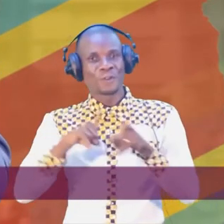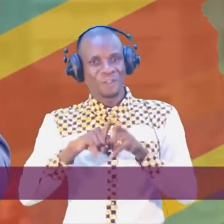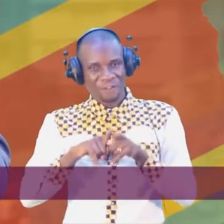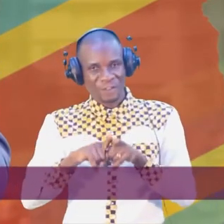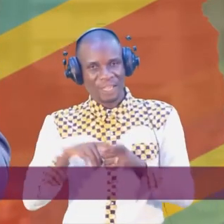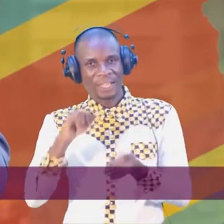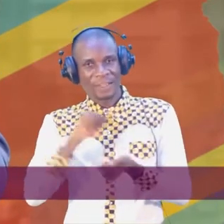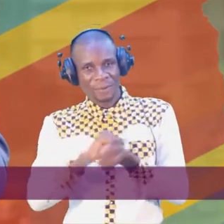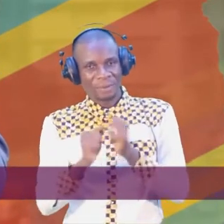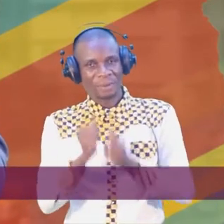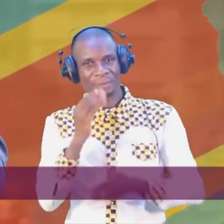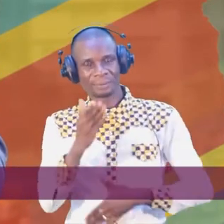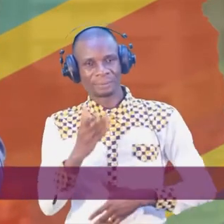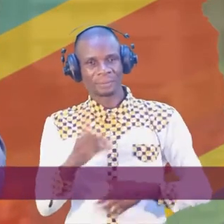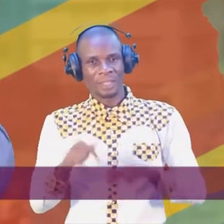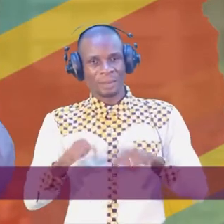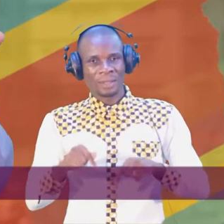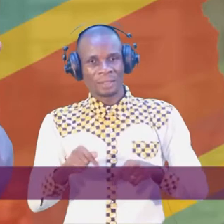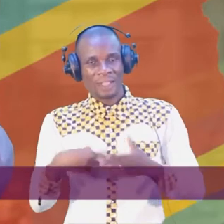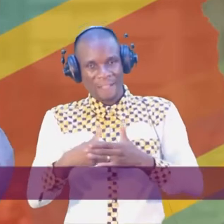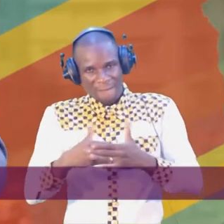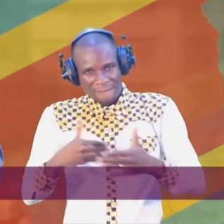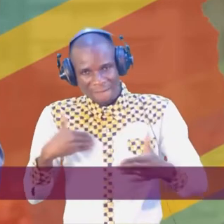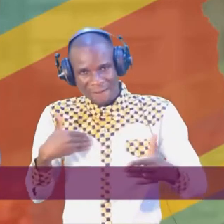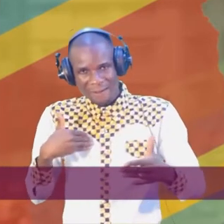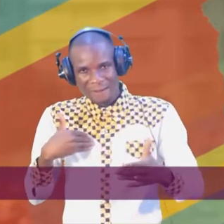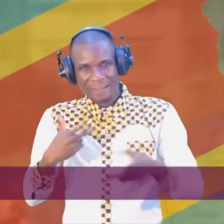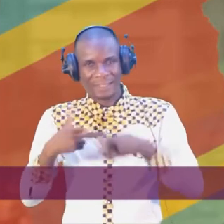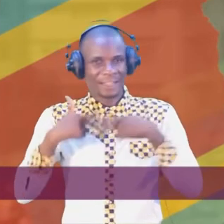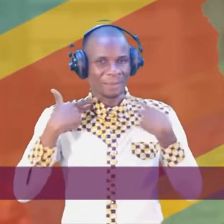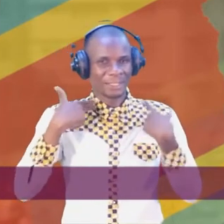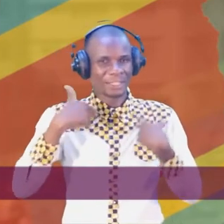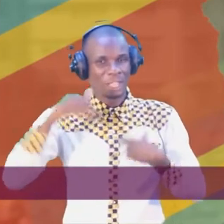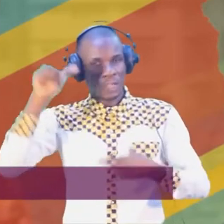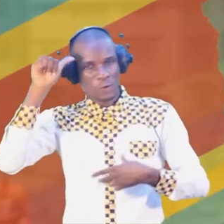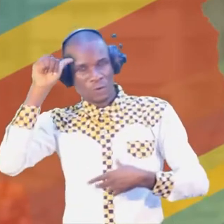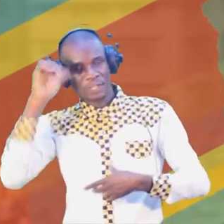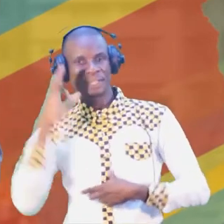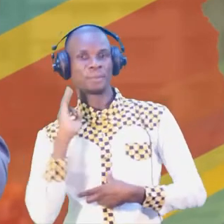ambaye aliuliza maswali. Maintenant là, avant que kabla ya mchungaji kusimama,